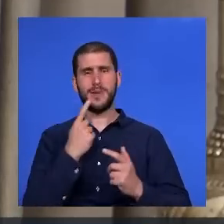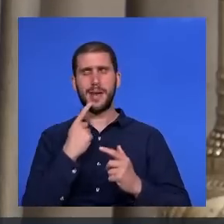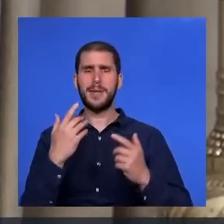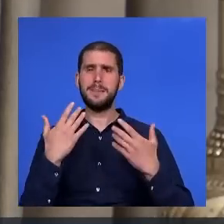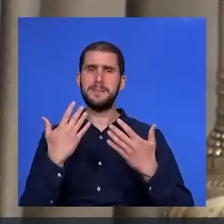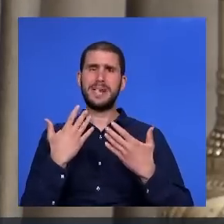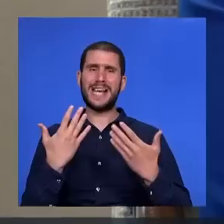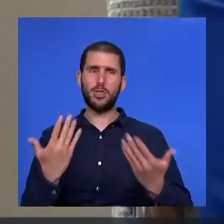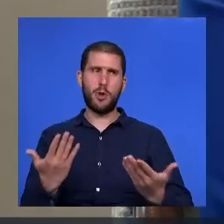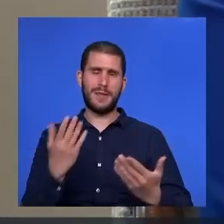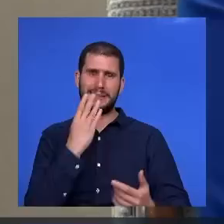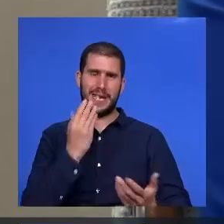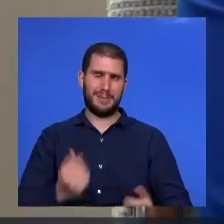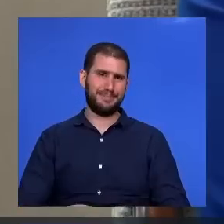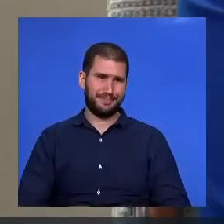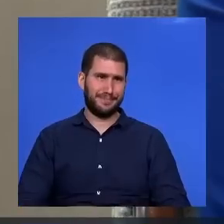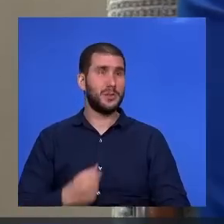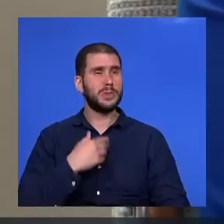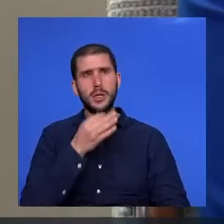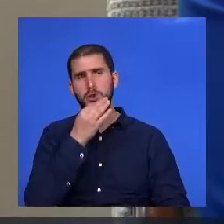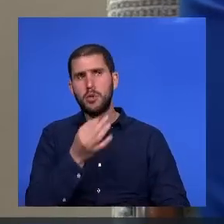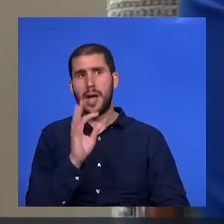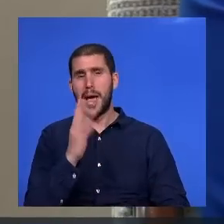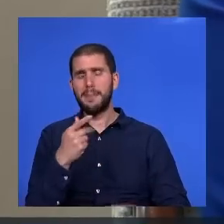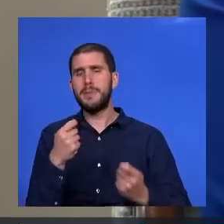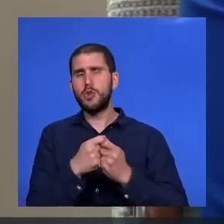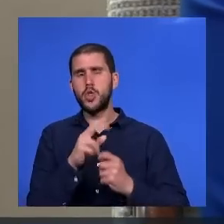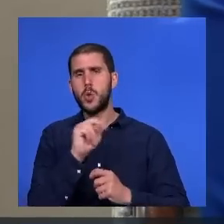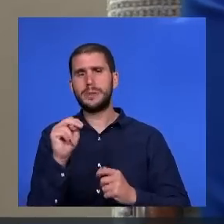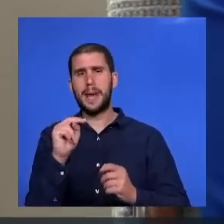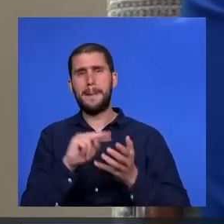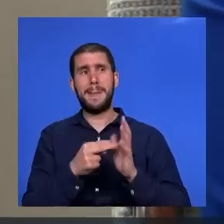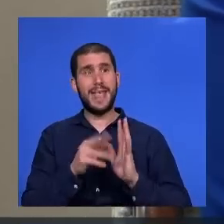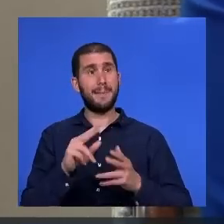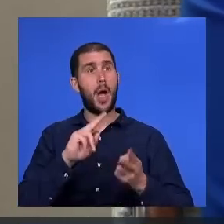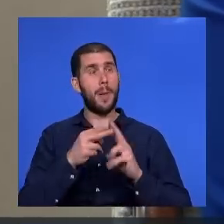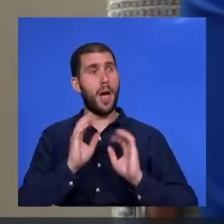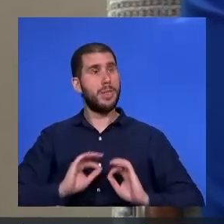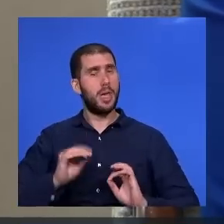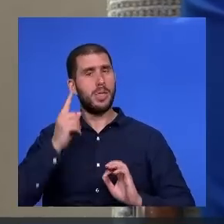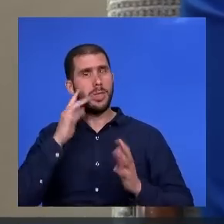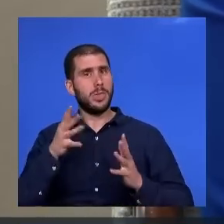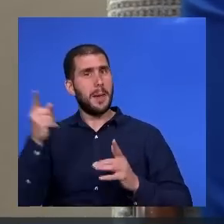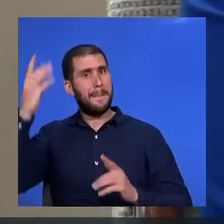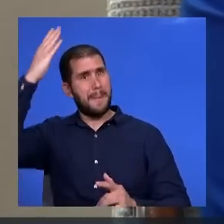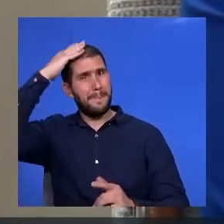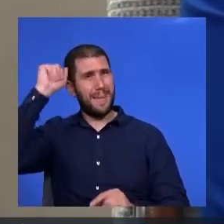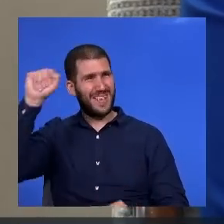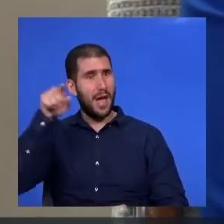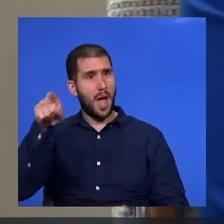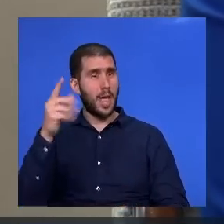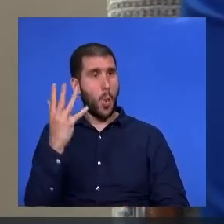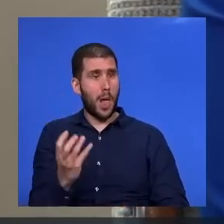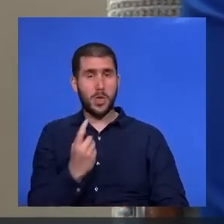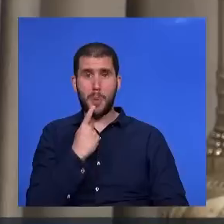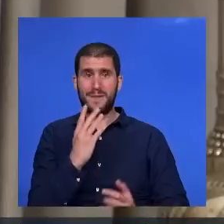טוב, מדינת ישראל. אני רוצה לשאול אותך, האם בהיבט המדיני, האם העולם עדיין חרד מבן גביר? אתה הוקלטת, אומר את